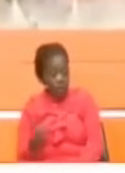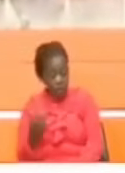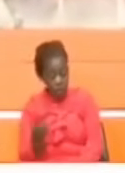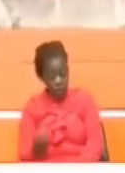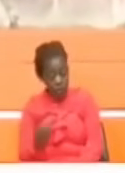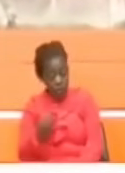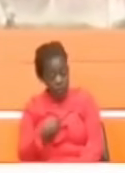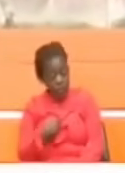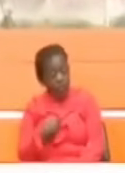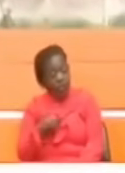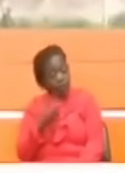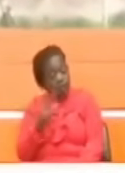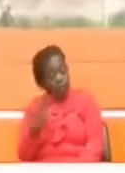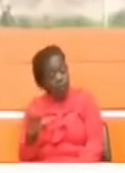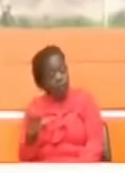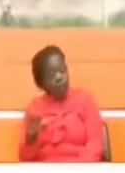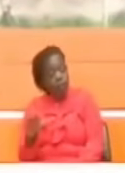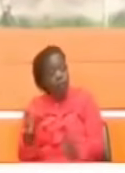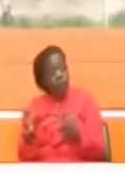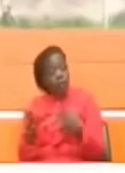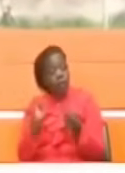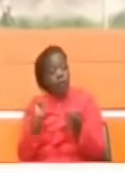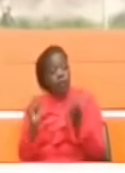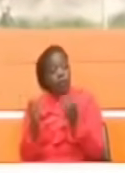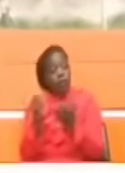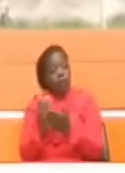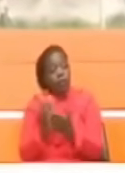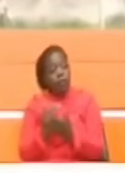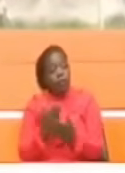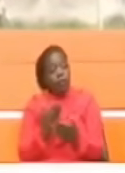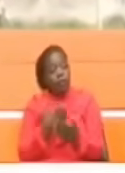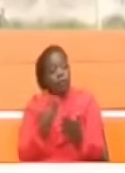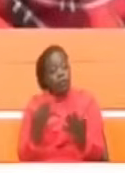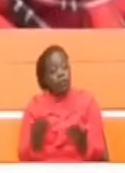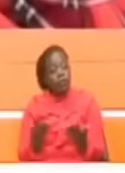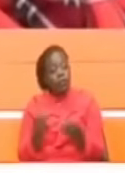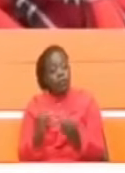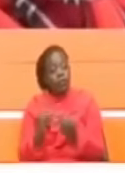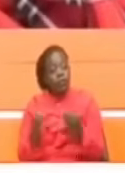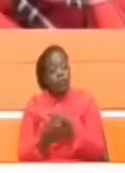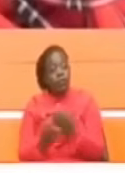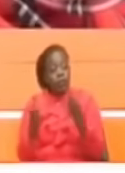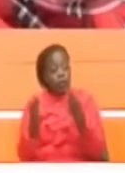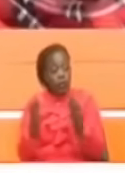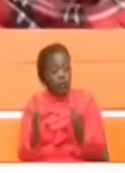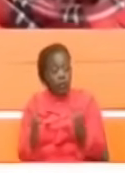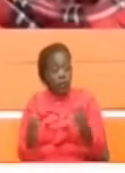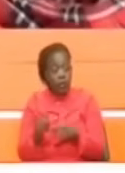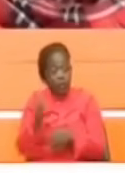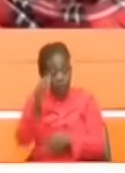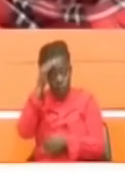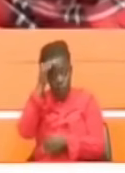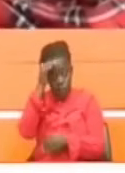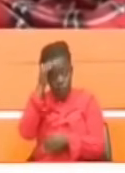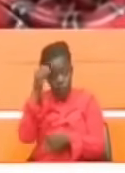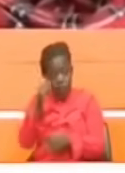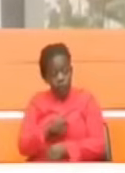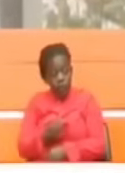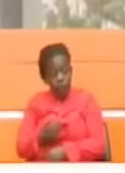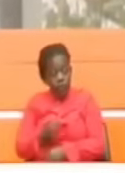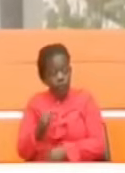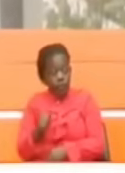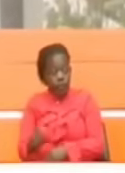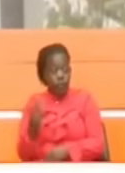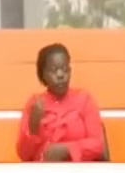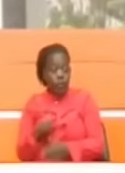nzize ebiwandiiko bikyuka kubanga sikuyinaamu mwana sikuyinaamu anything. Nabisenke ng'ali ku poliisi ne nnyina